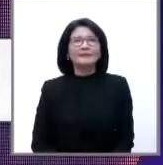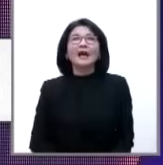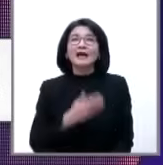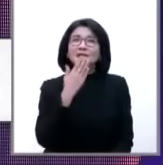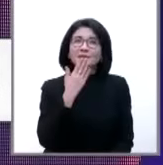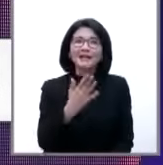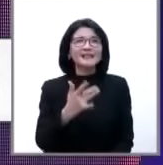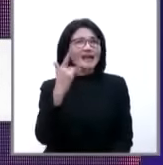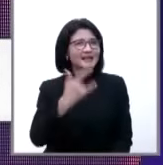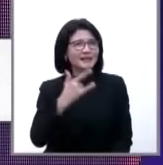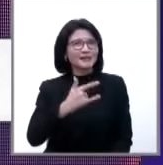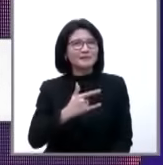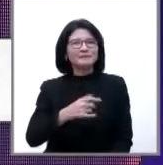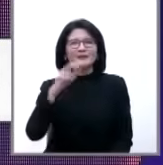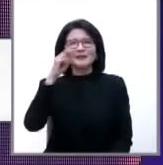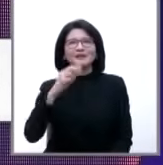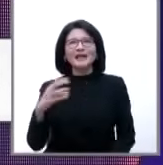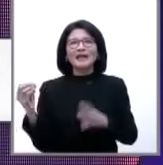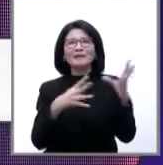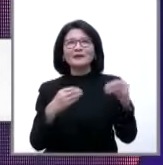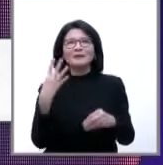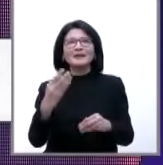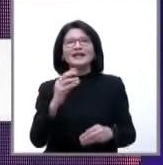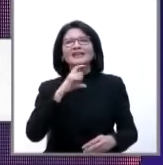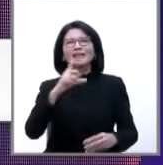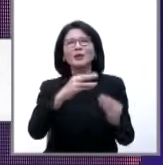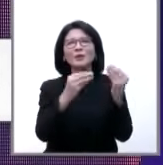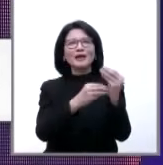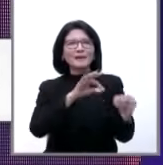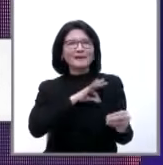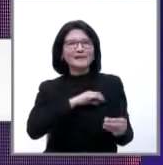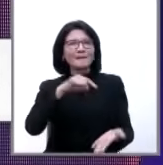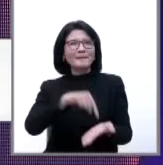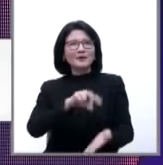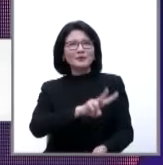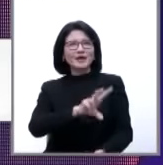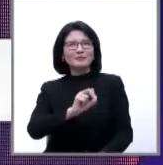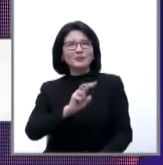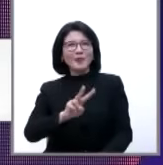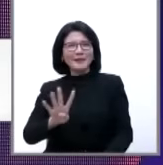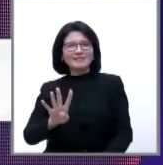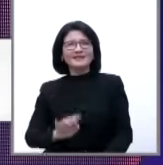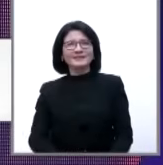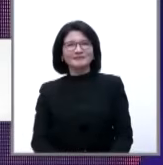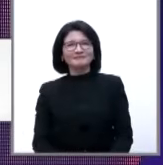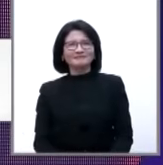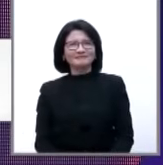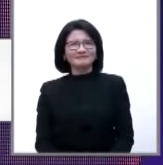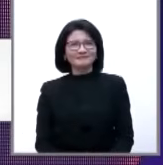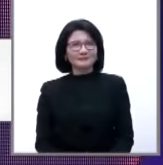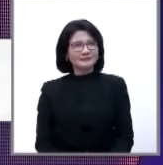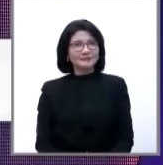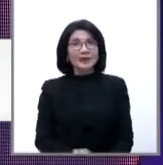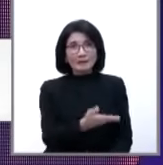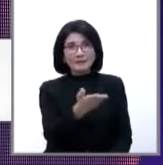Terima kasih Anda masih menyaksikan debat keempat calon wakil presiden pabilu tahun 2024